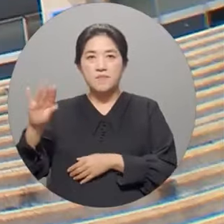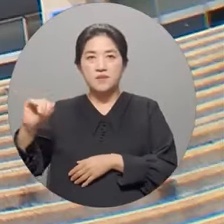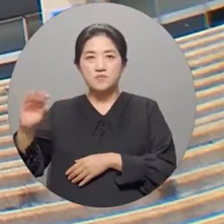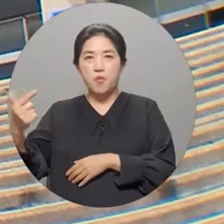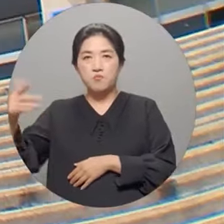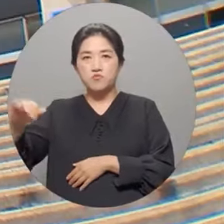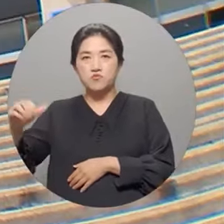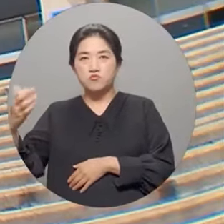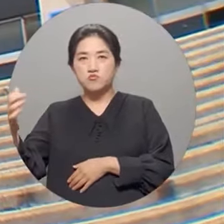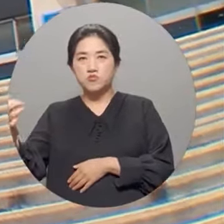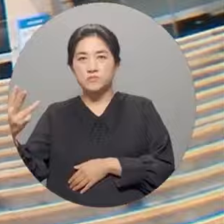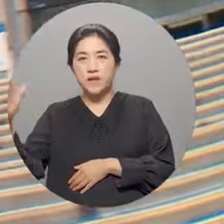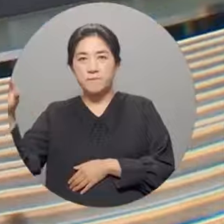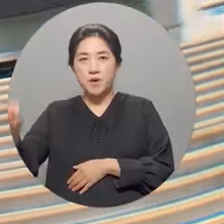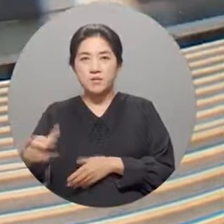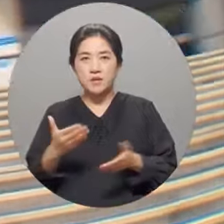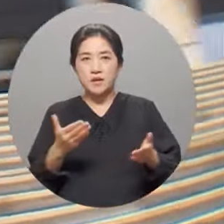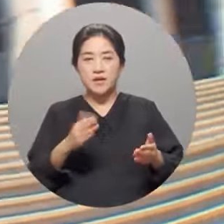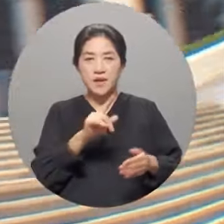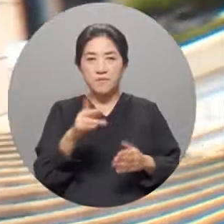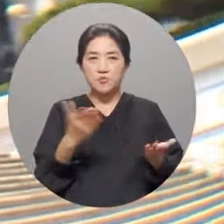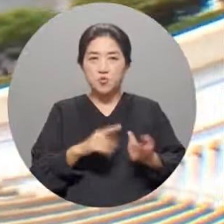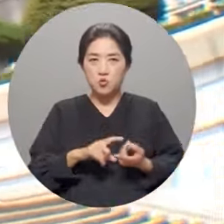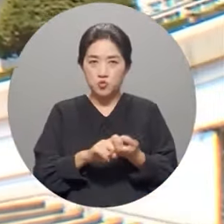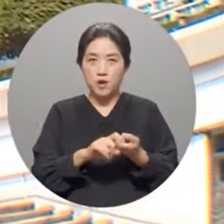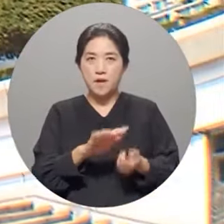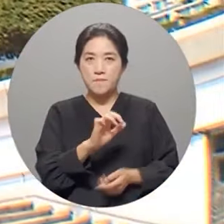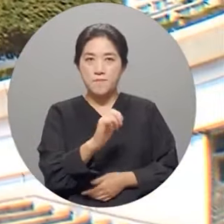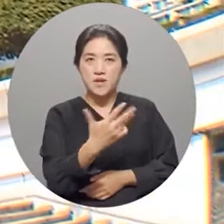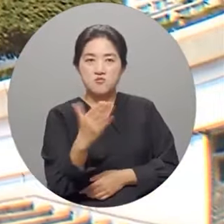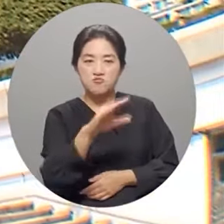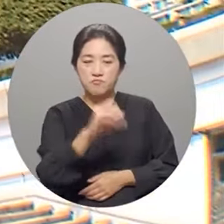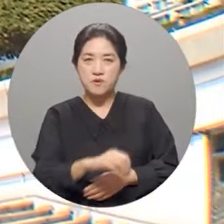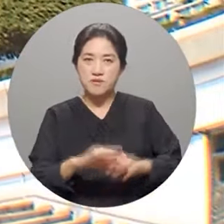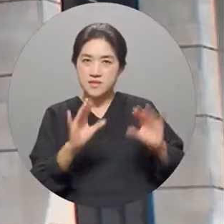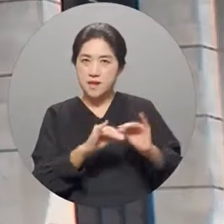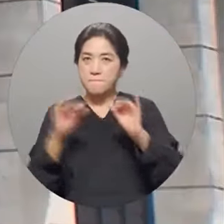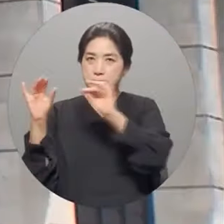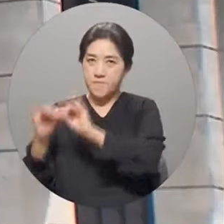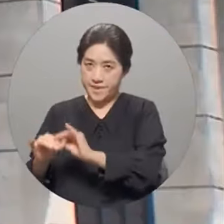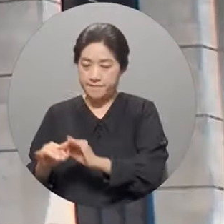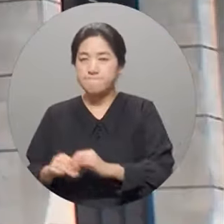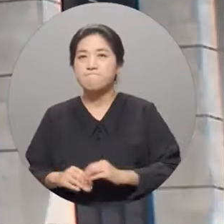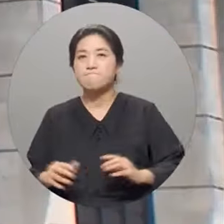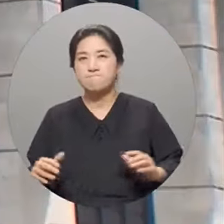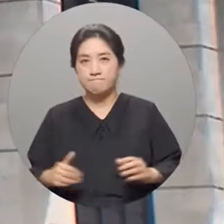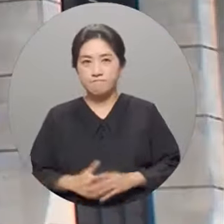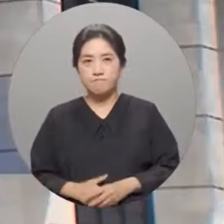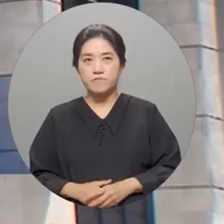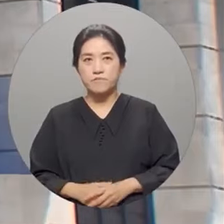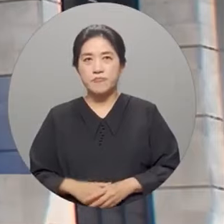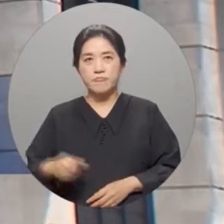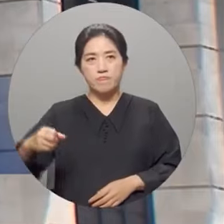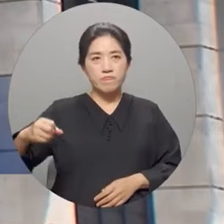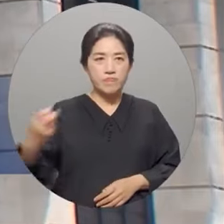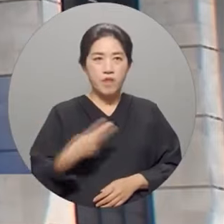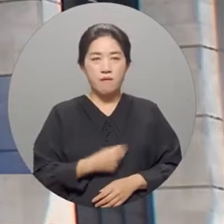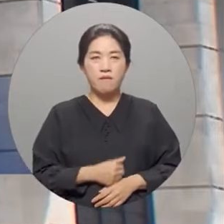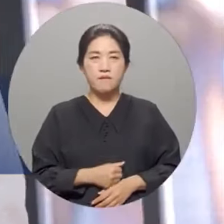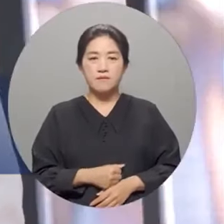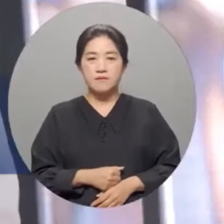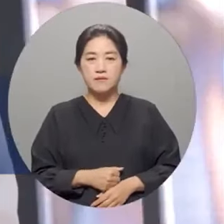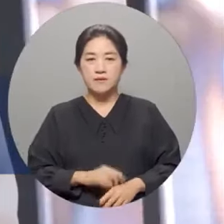93% KBS 노동조합은 89% 찬성률을 각각 기록했습니다 또다시 땡